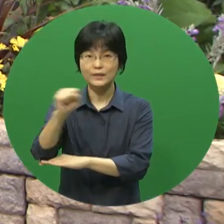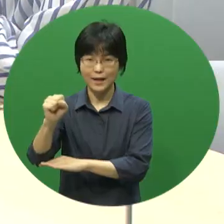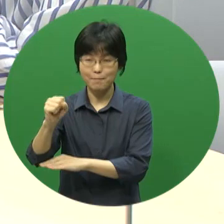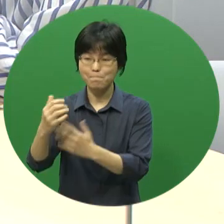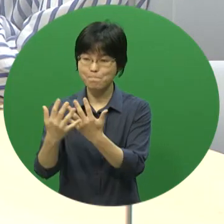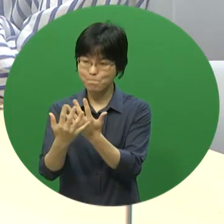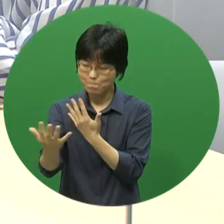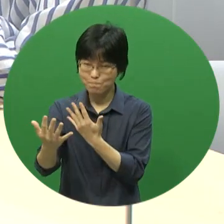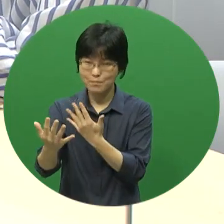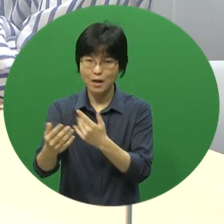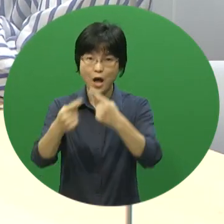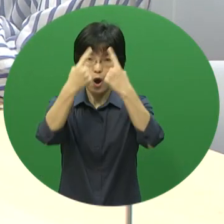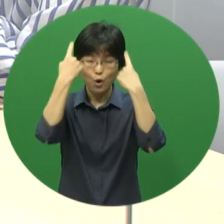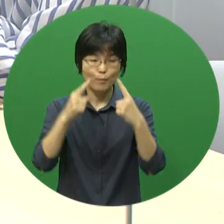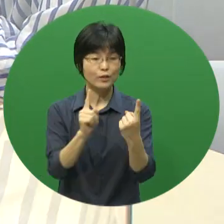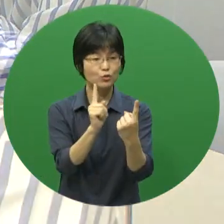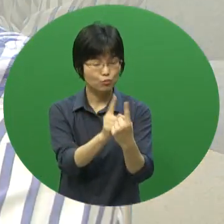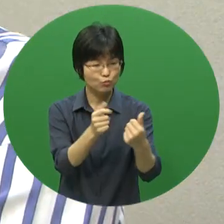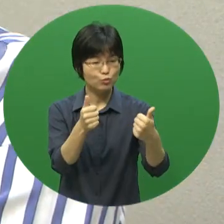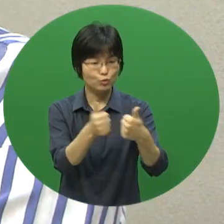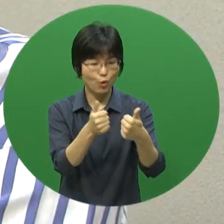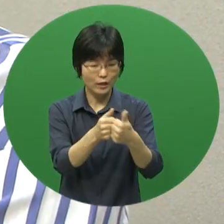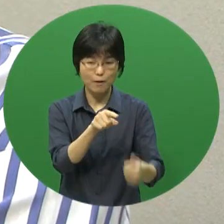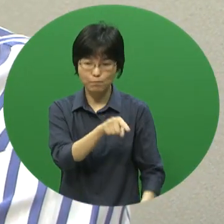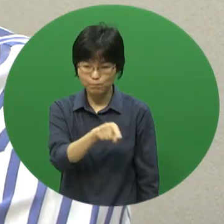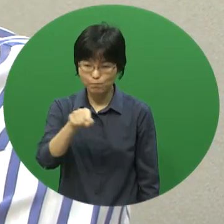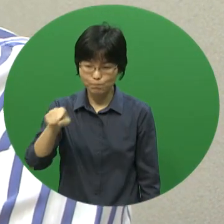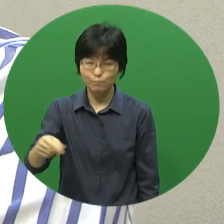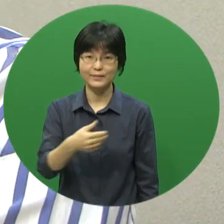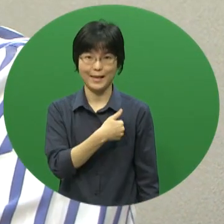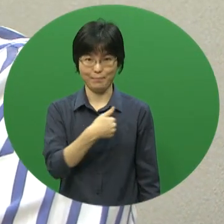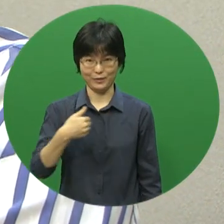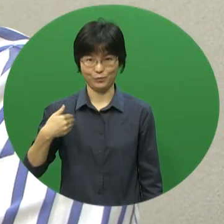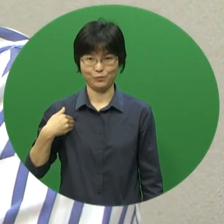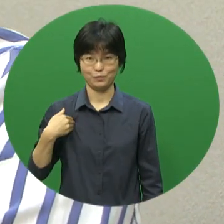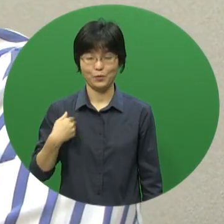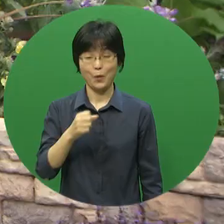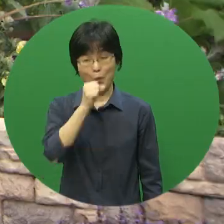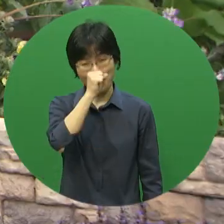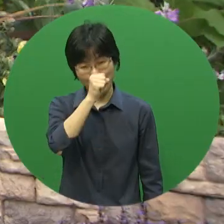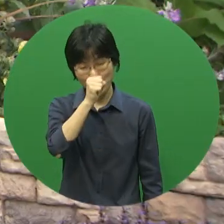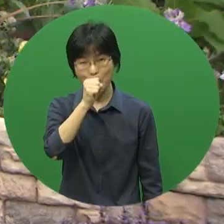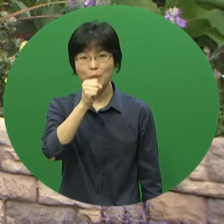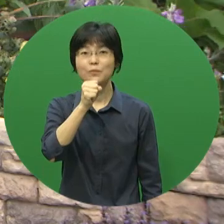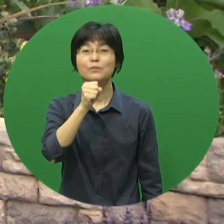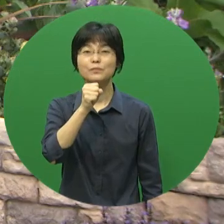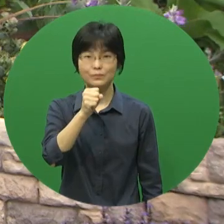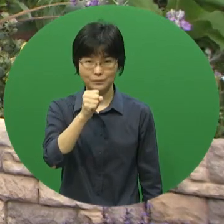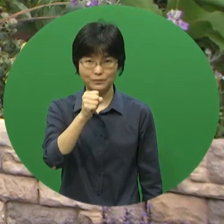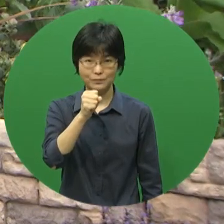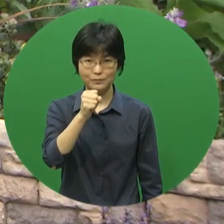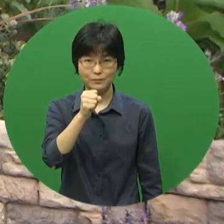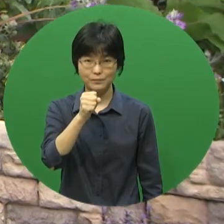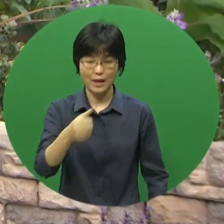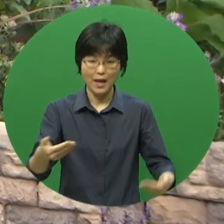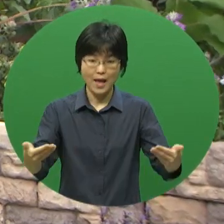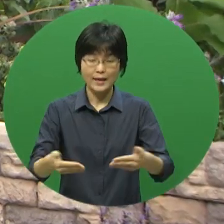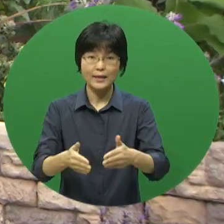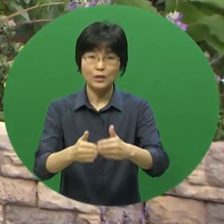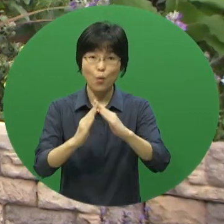。 講座だけじゃなく個別相談ができるのもここの良いところなんだよね。 週何回働きたいですかっ